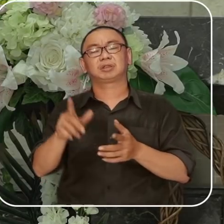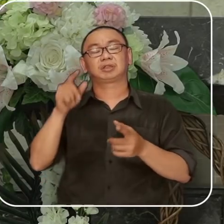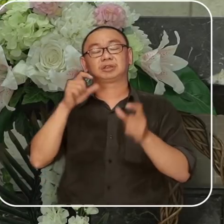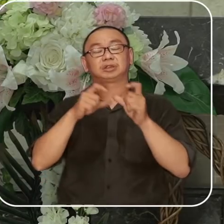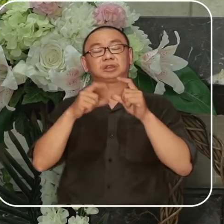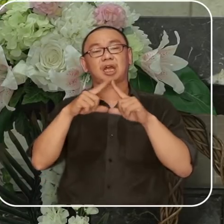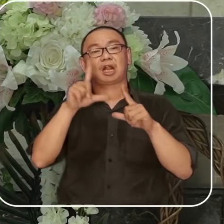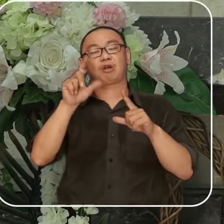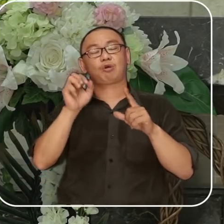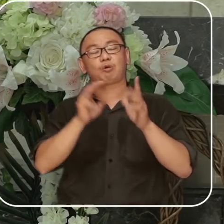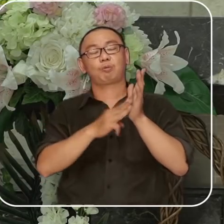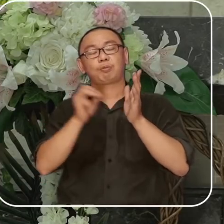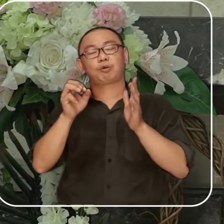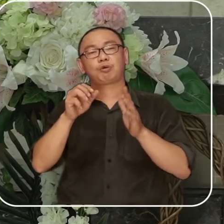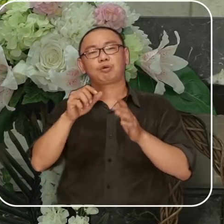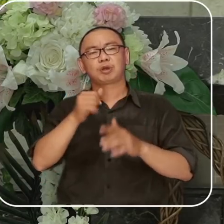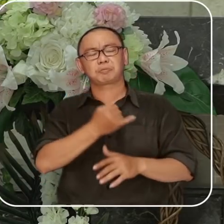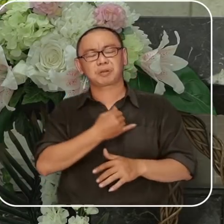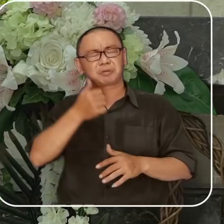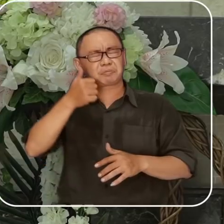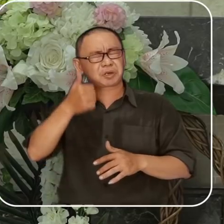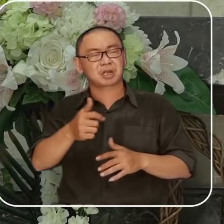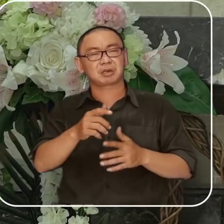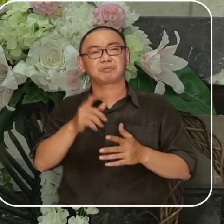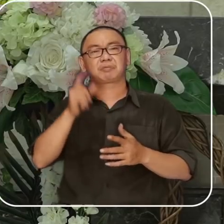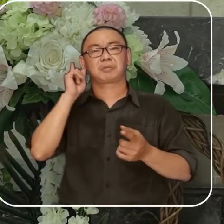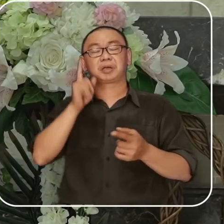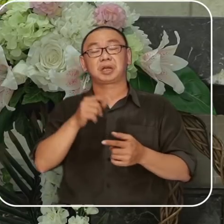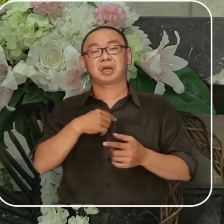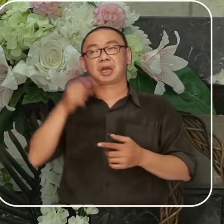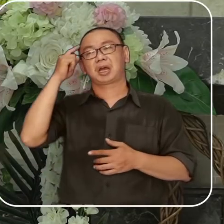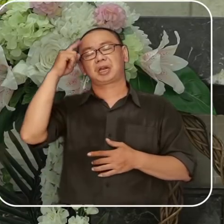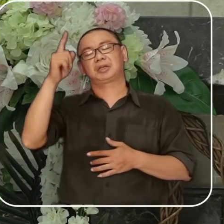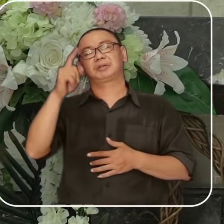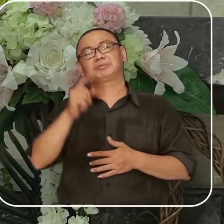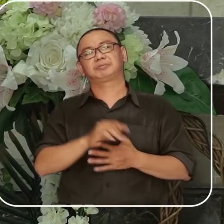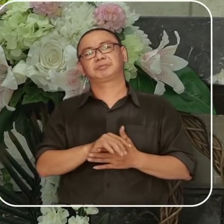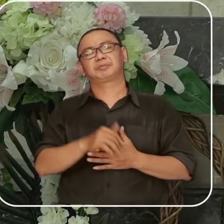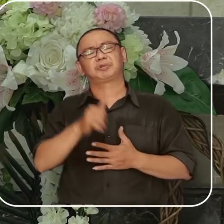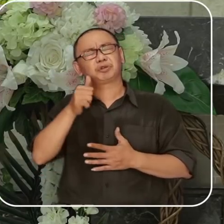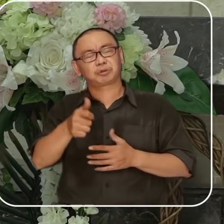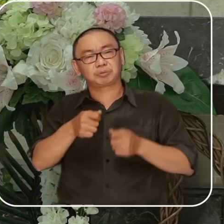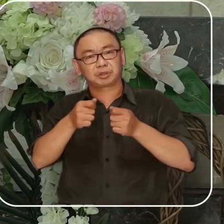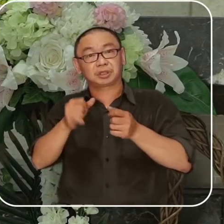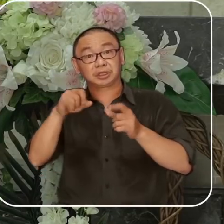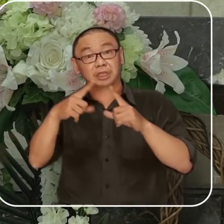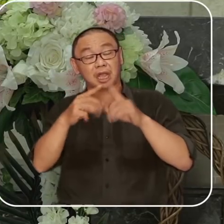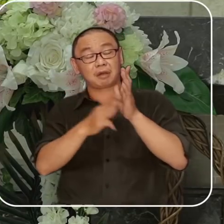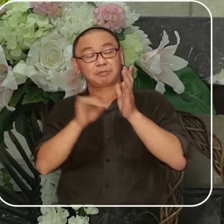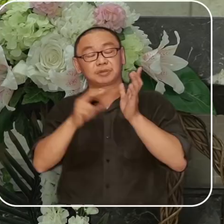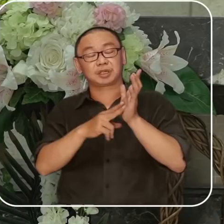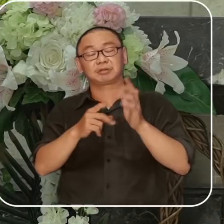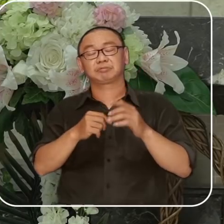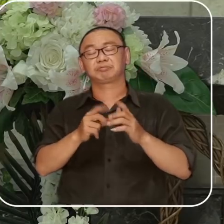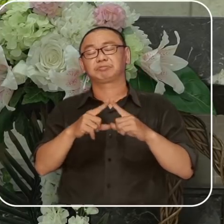Salomo. Iman yang benar kepada Allah, yang betul-betul memberikan jaminan keselamatan